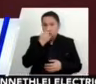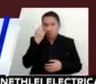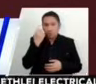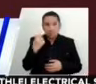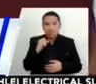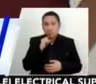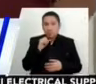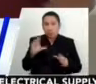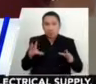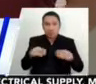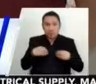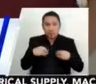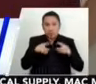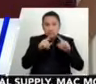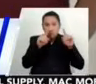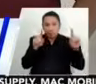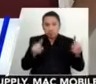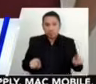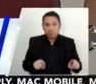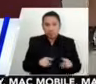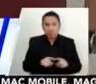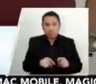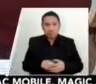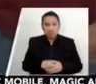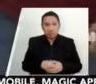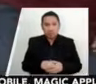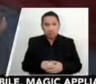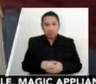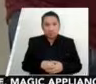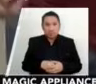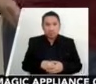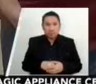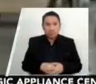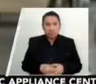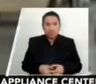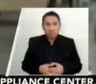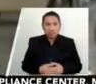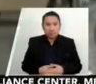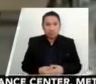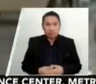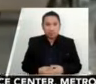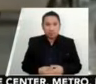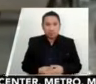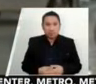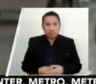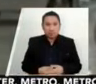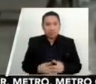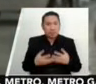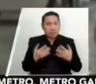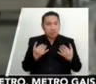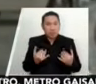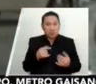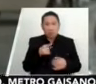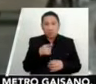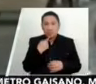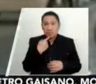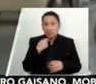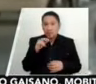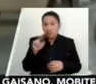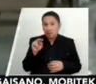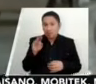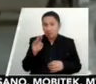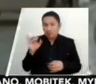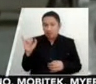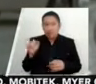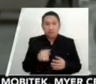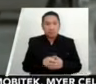ang sabpina. Vicky, ayon naman dito kay NBI Director Jimmy Santiago ay